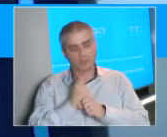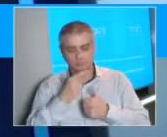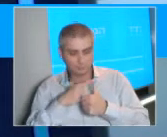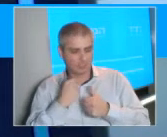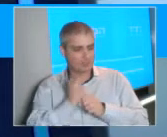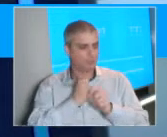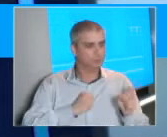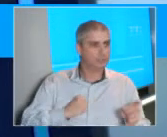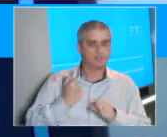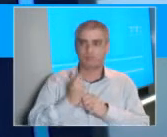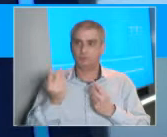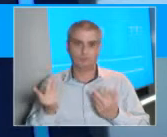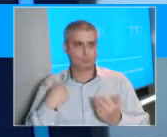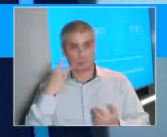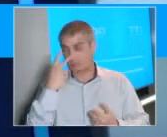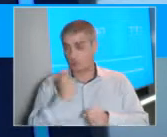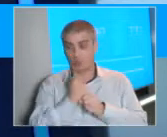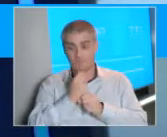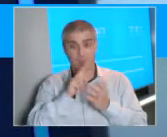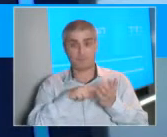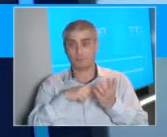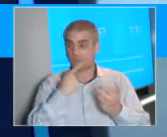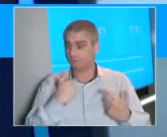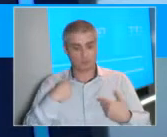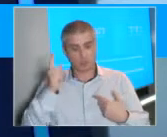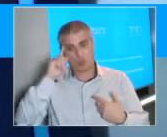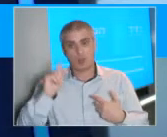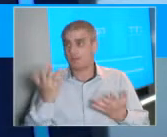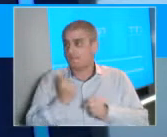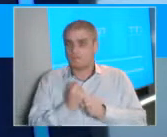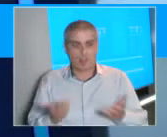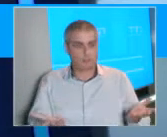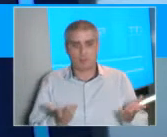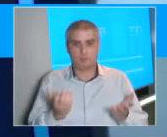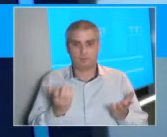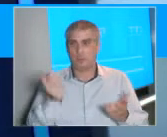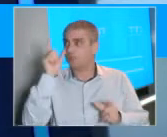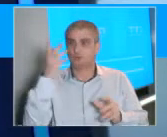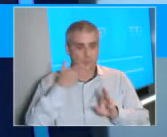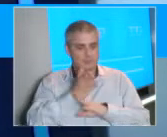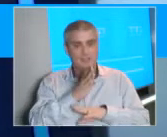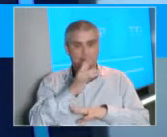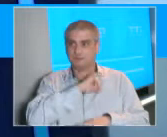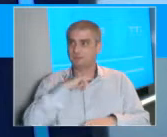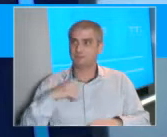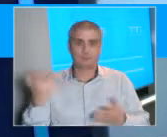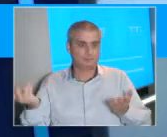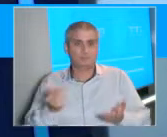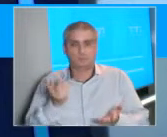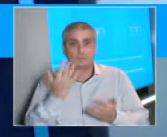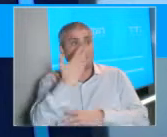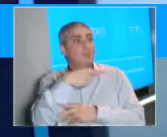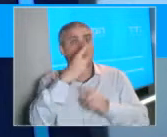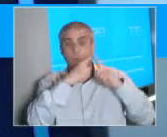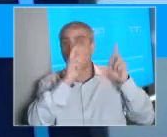ככה, תעשו אחרת. אתה יודע, ראינו את עובדי המכס, הם אומרים, אנחנו אפילו לא יודעים מה לעשות עם האנשים שנכנסים מסין. זאת בשעה